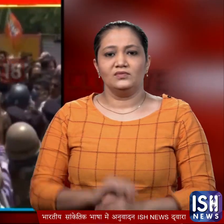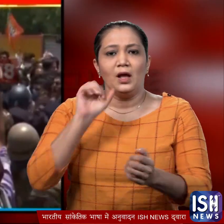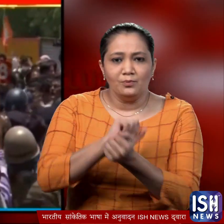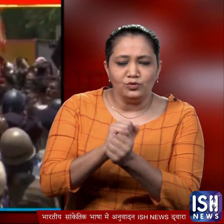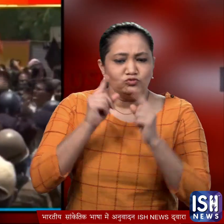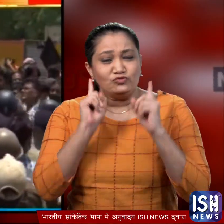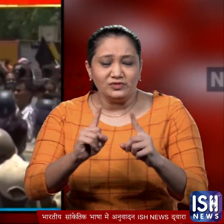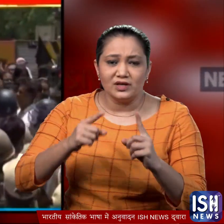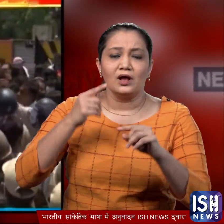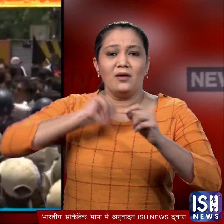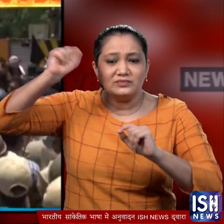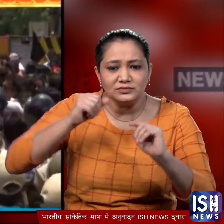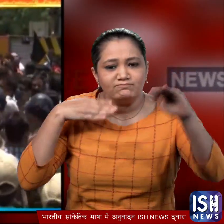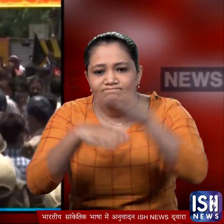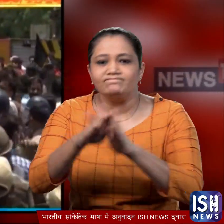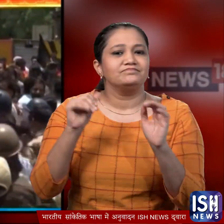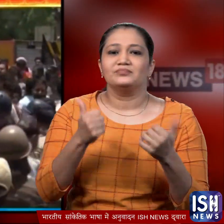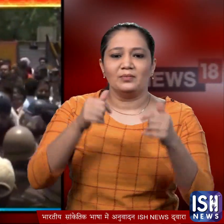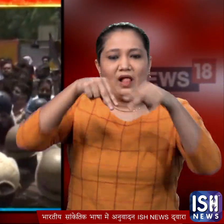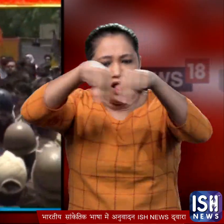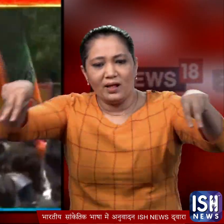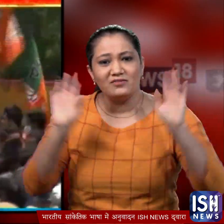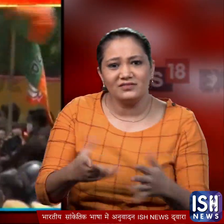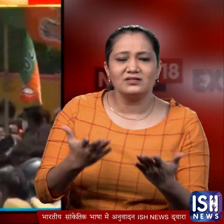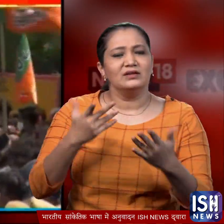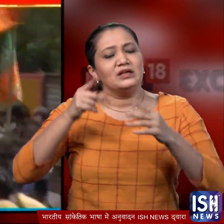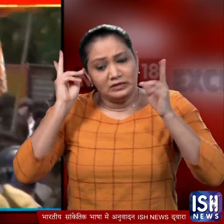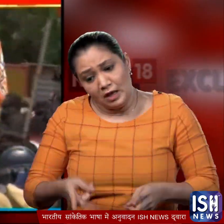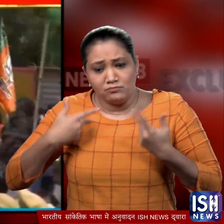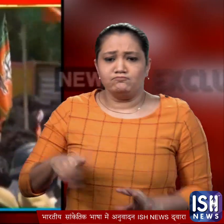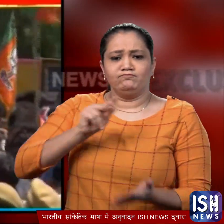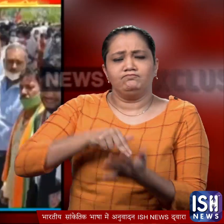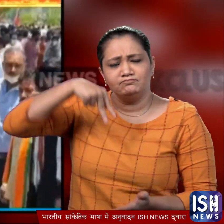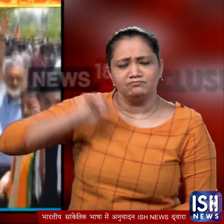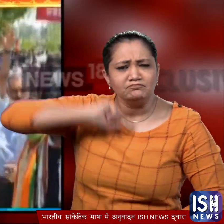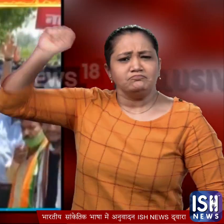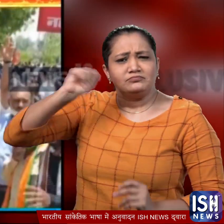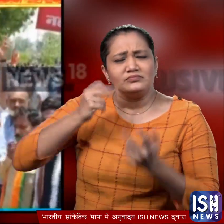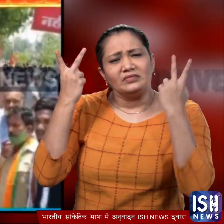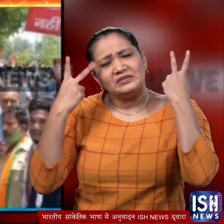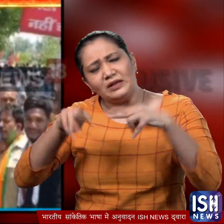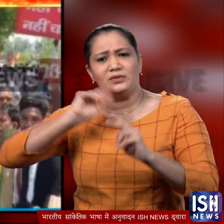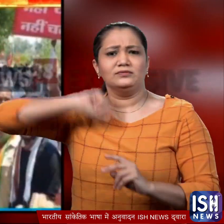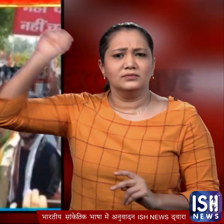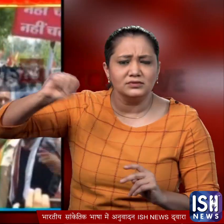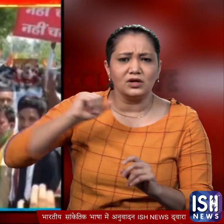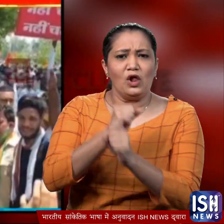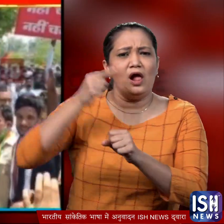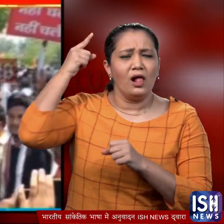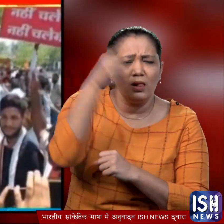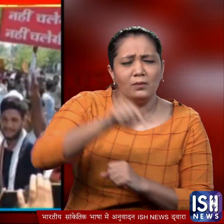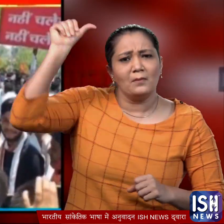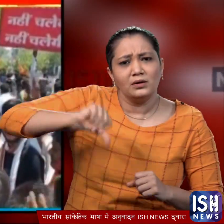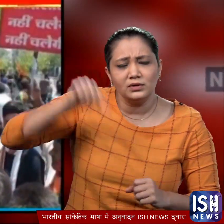हालांकि पुलिस की सख्ती की वजह से प्रदर्शनकारी वहां से आगे नहीं बढ़ पाए, लेकिन वहीं खड़े रहकर उन्होंने गहलोत सरकार के खिलाफ नारे लगाने शुरू कर